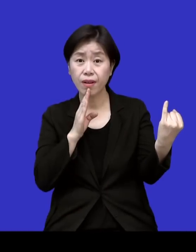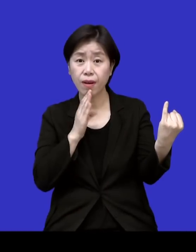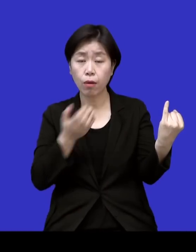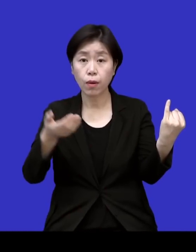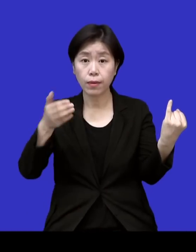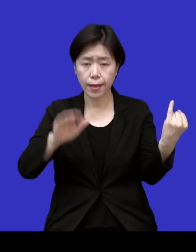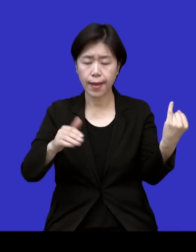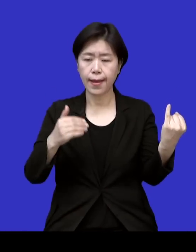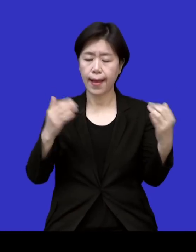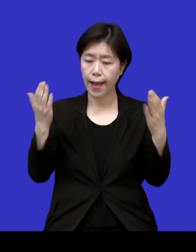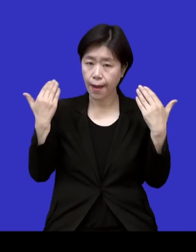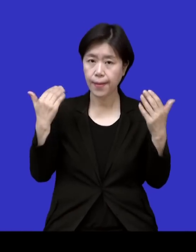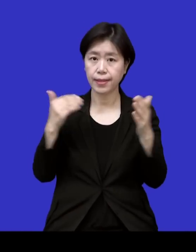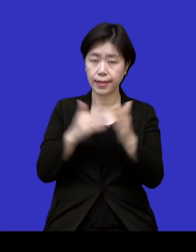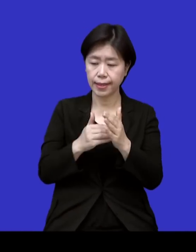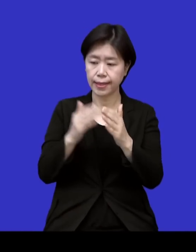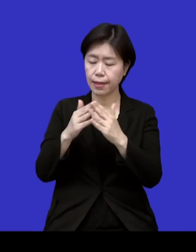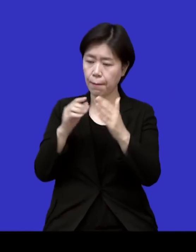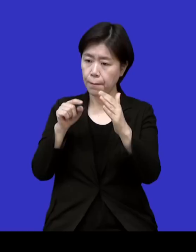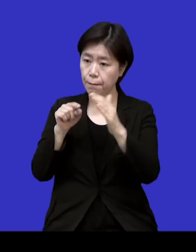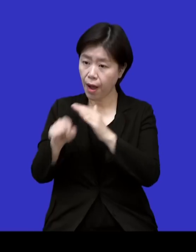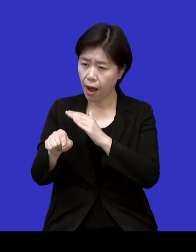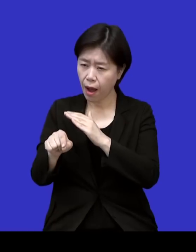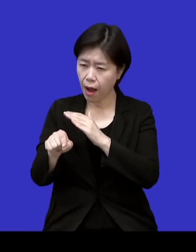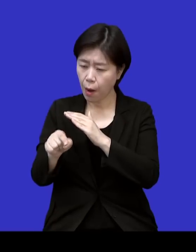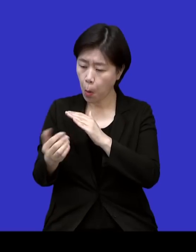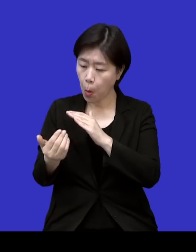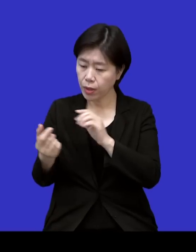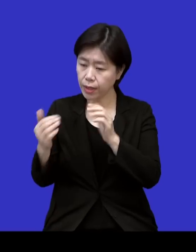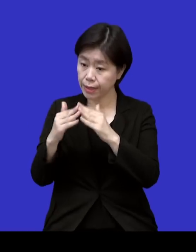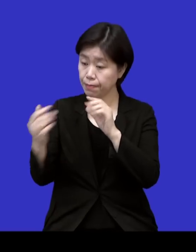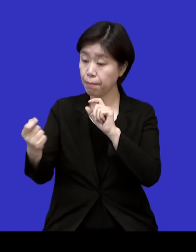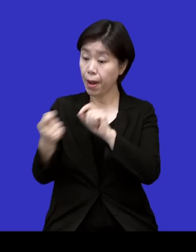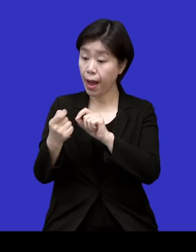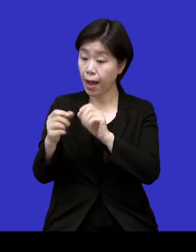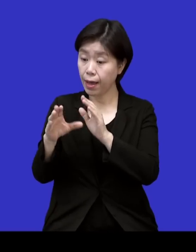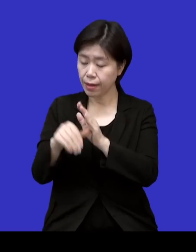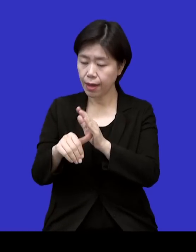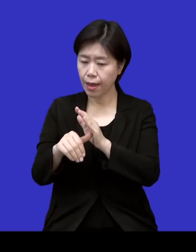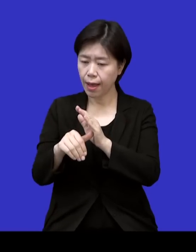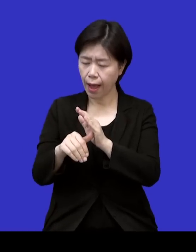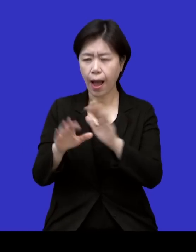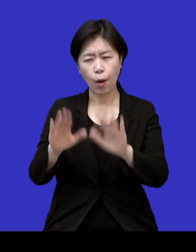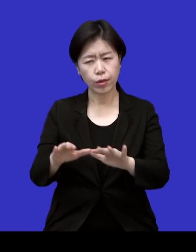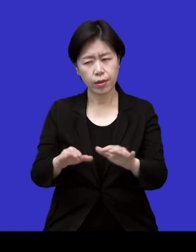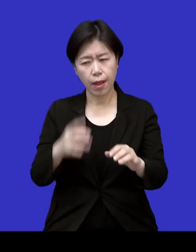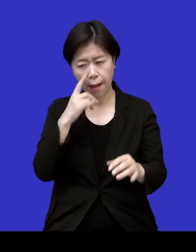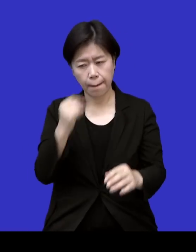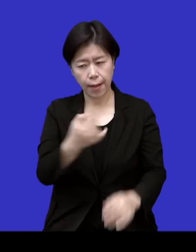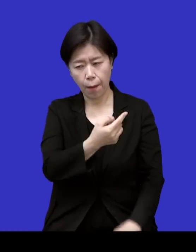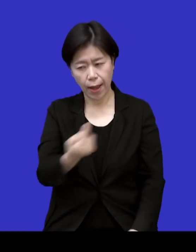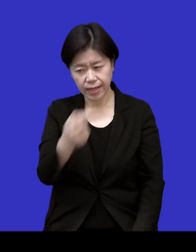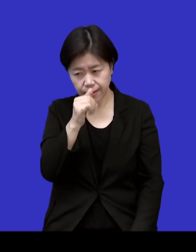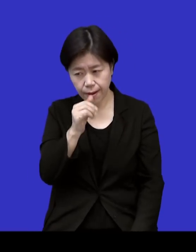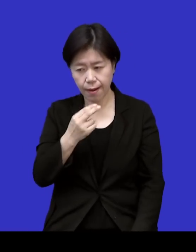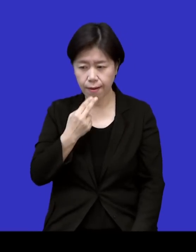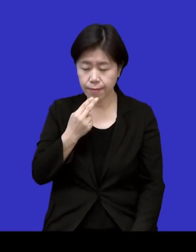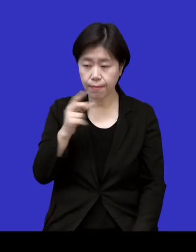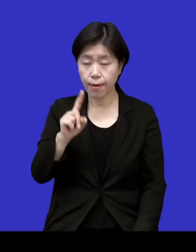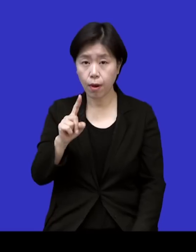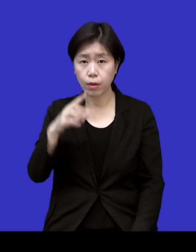또 그런 생각을 하는 게 너무 그런 제가 너무 이렇게 사랑을 구걸하는 것 같고 그게 너무 슬픈